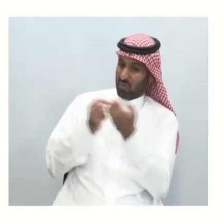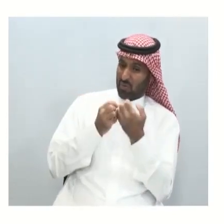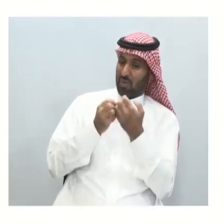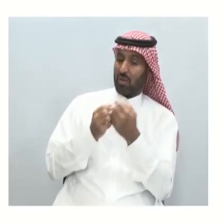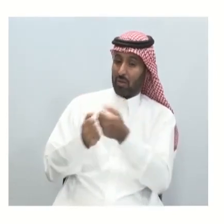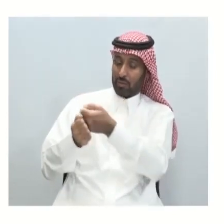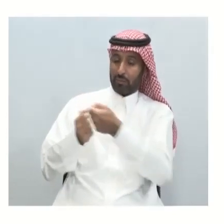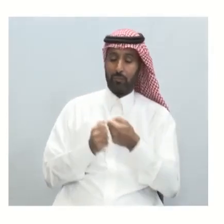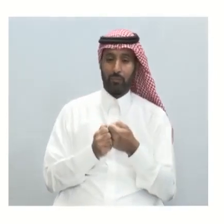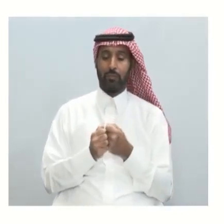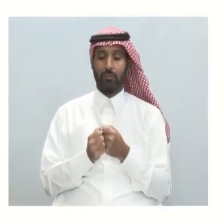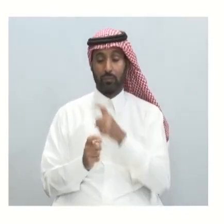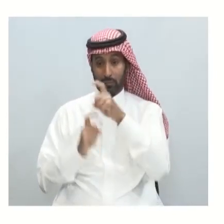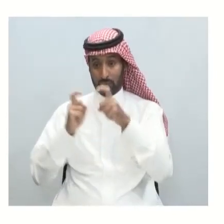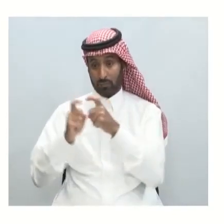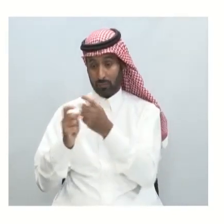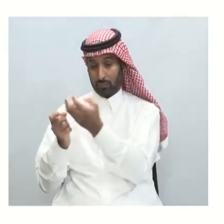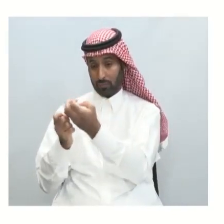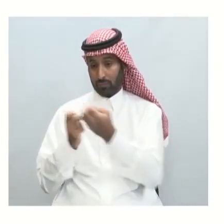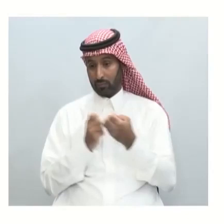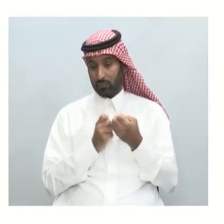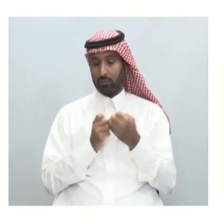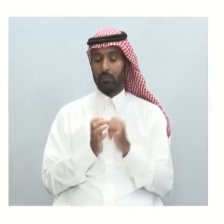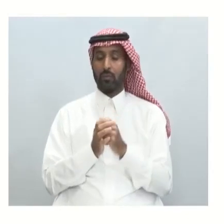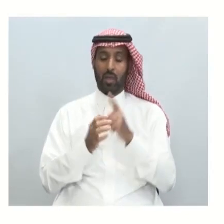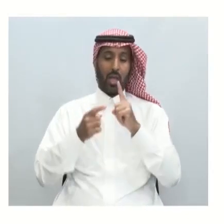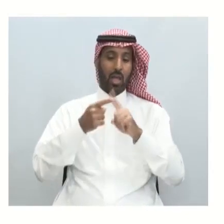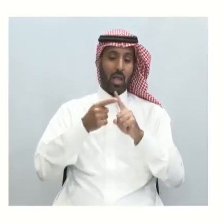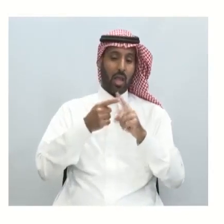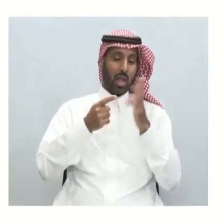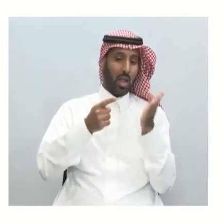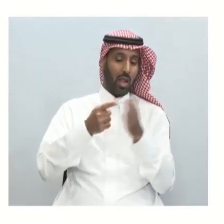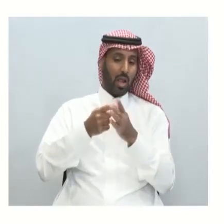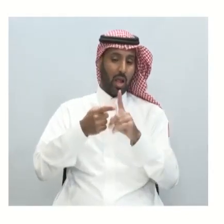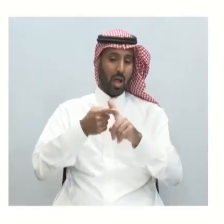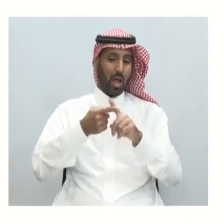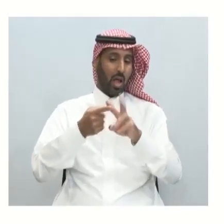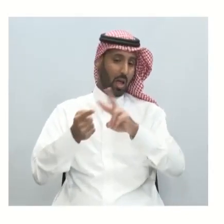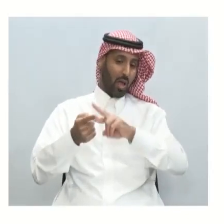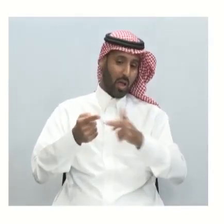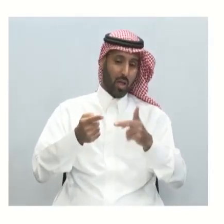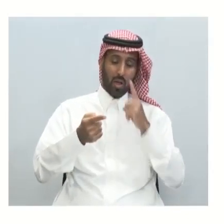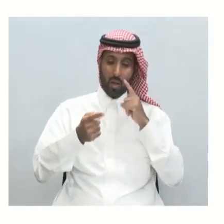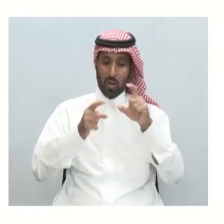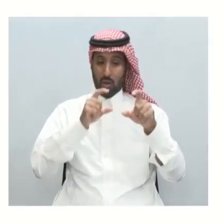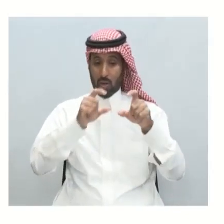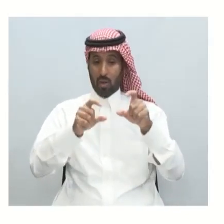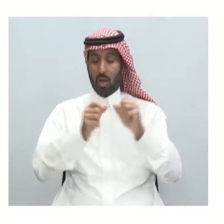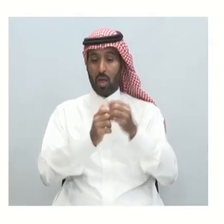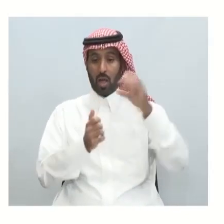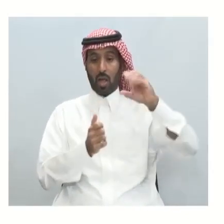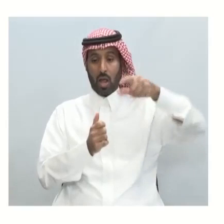لاحظ معي هنا لاحظ معي هنا لاحظ هنا الاشاره لاحظ والفرق بين لاحظ معي هنا بين